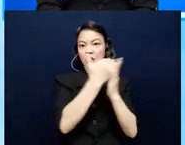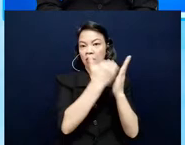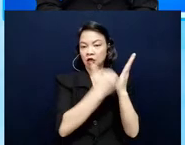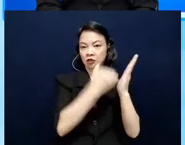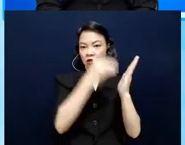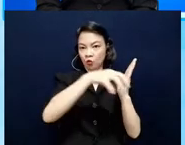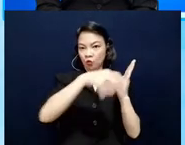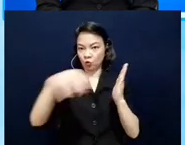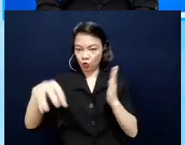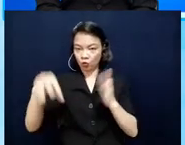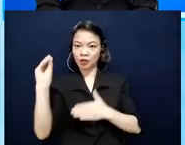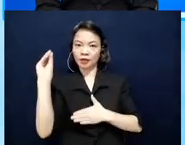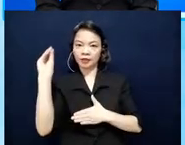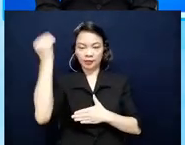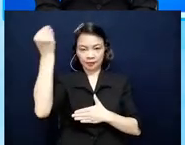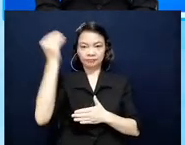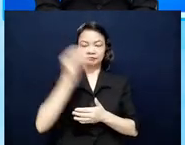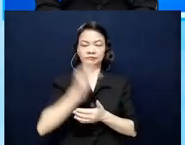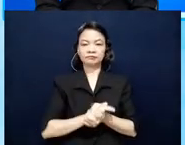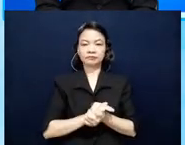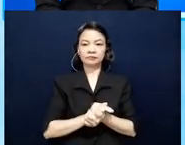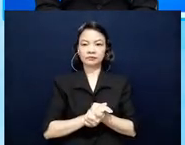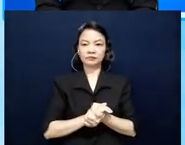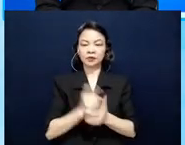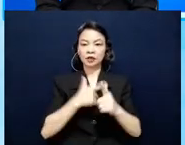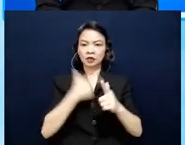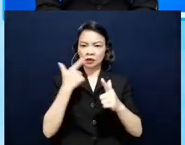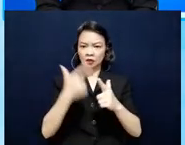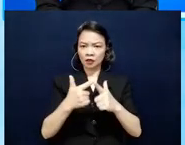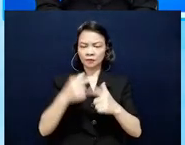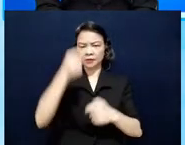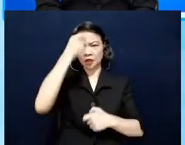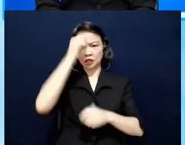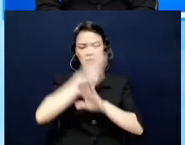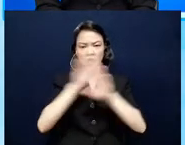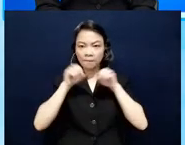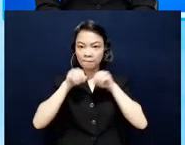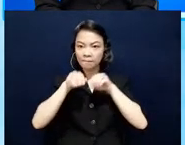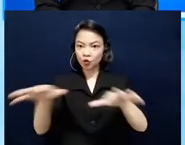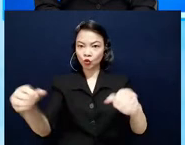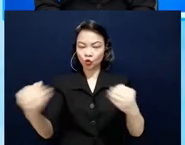Jakarta, maka penyakit tidak menular ini terjadi pada seluruh